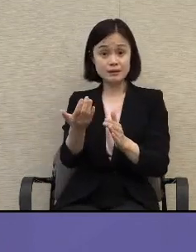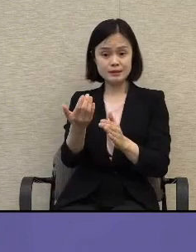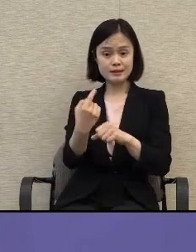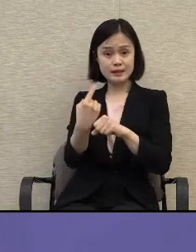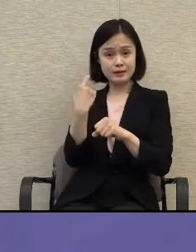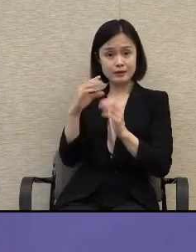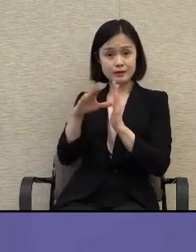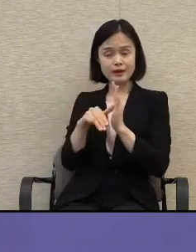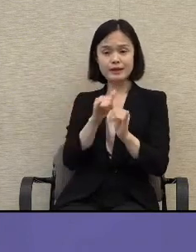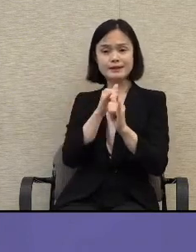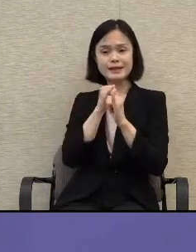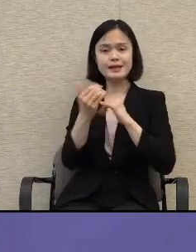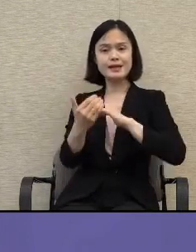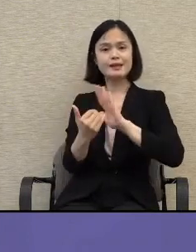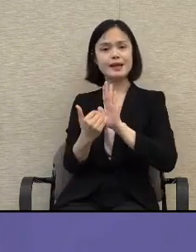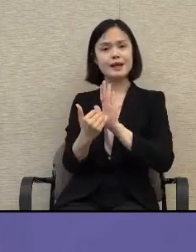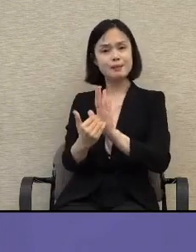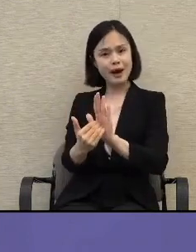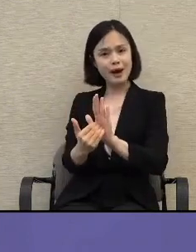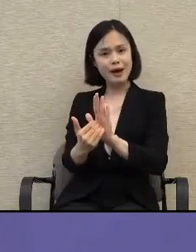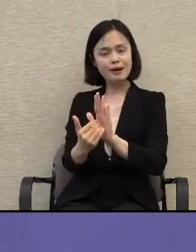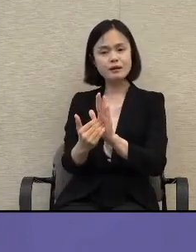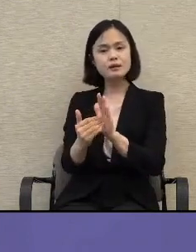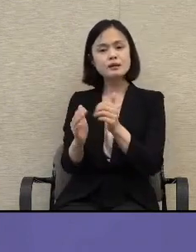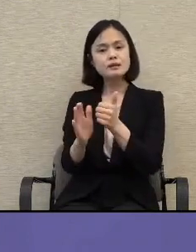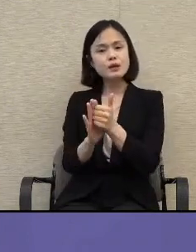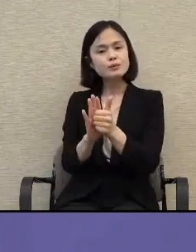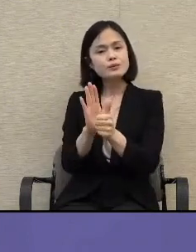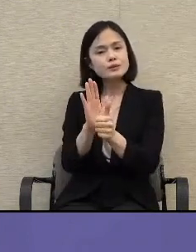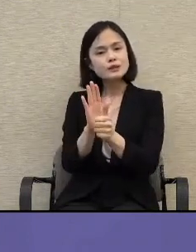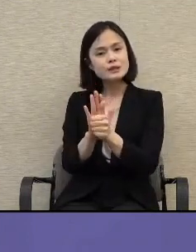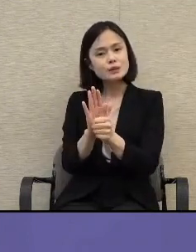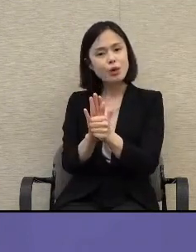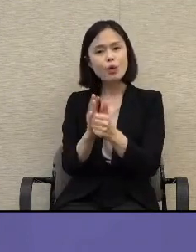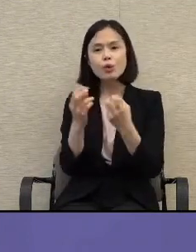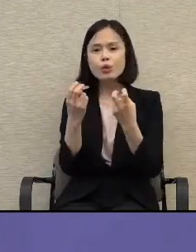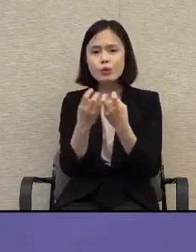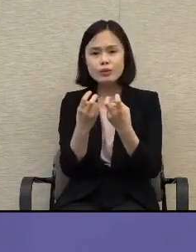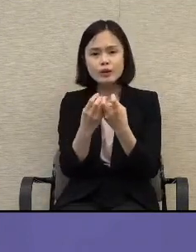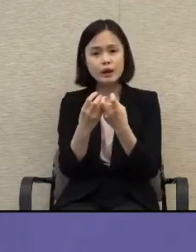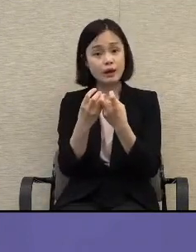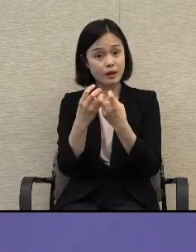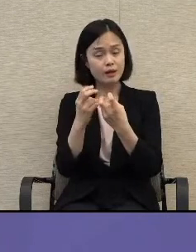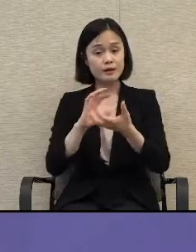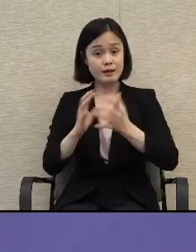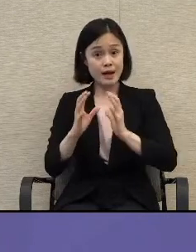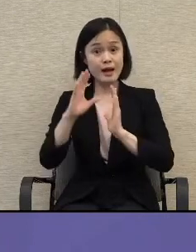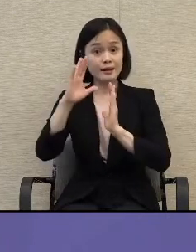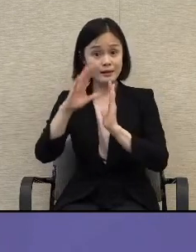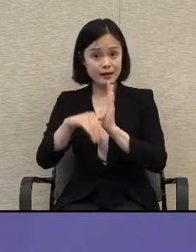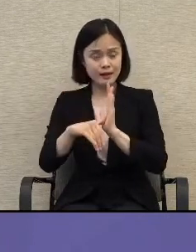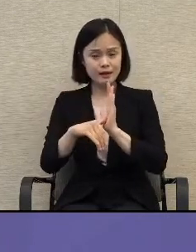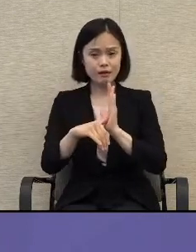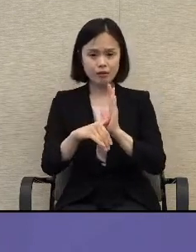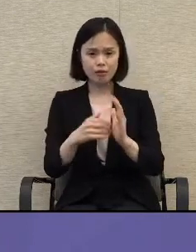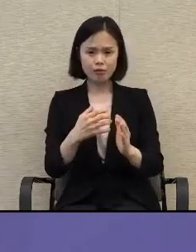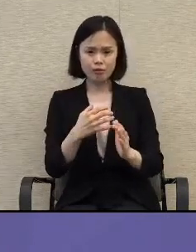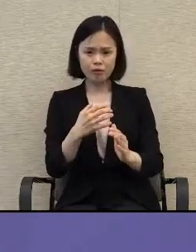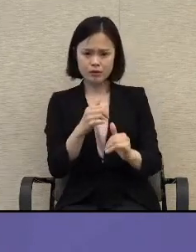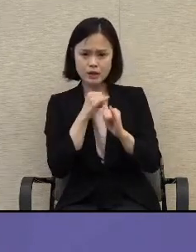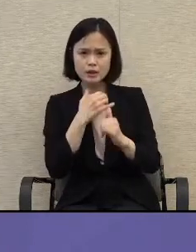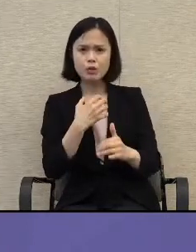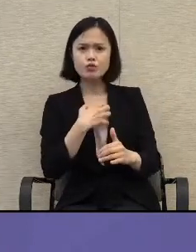점검을 했었을 때 많은 기관들에서는 자살 위험성을 가진 고위험군들을 스크리닝하고 발견을